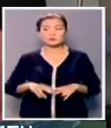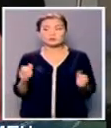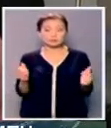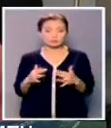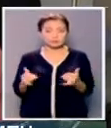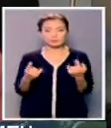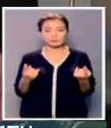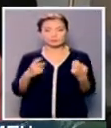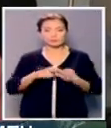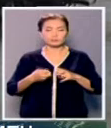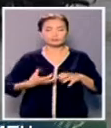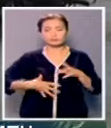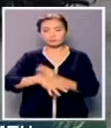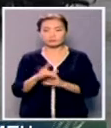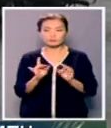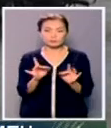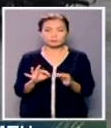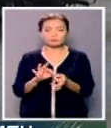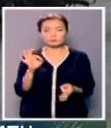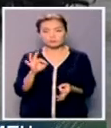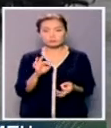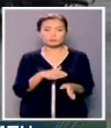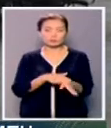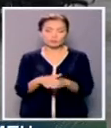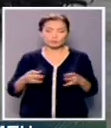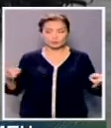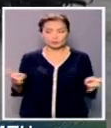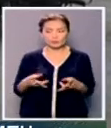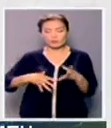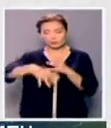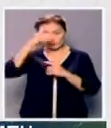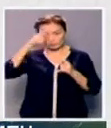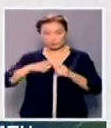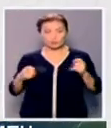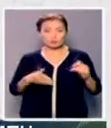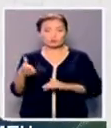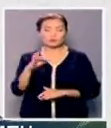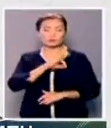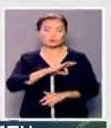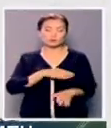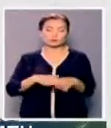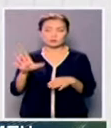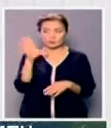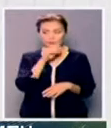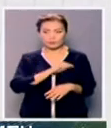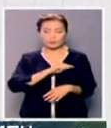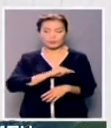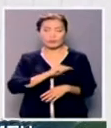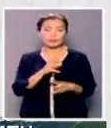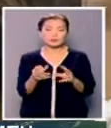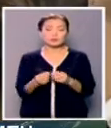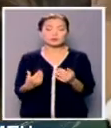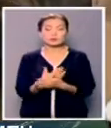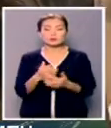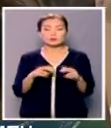басқосуда көтерілген мәселелер айтылған күйінде қалмайды. Ұтымды ұсыныстар болашақта өңірде жүзеге асады. Алдымен